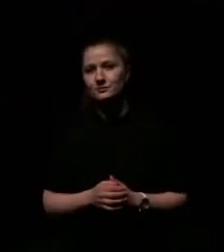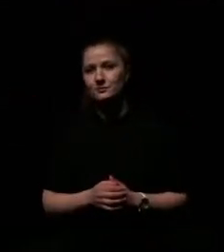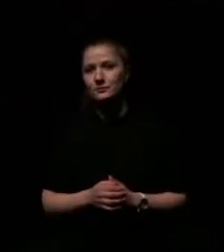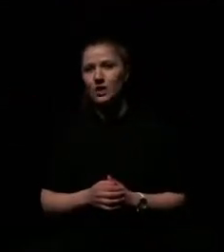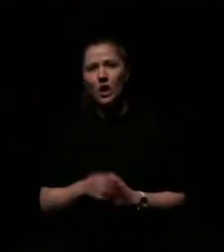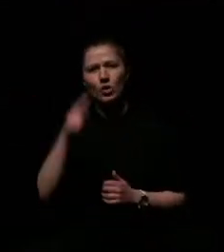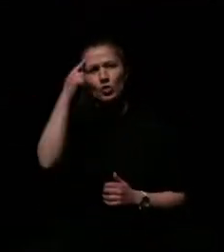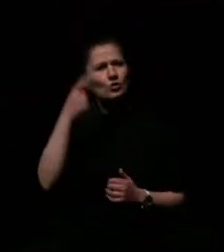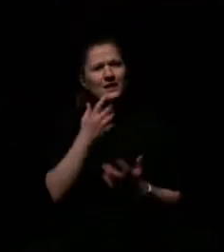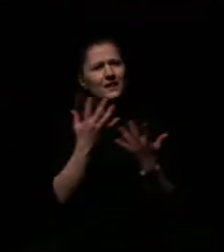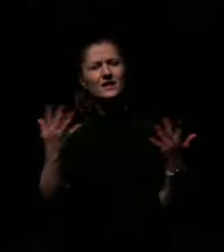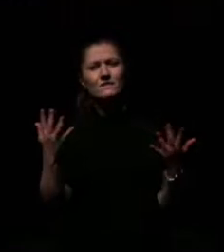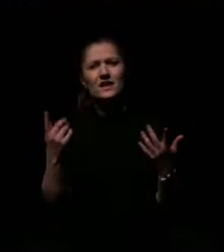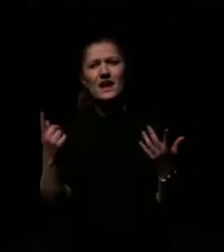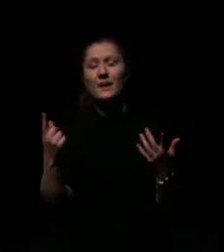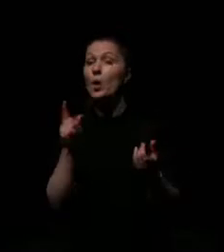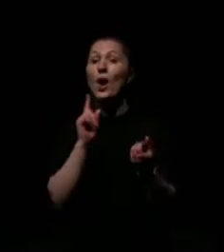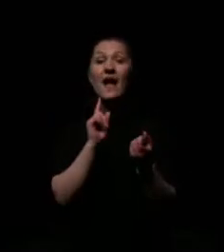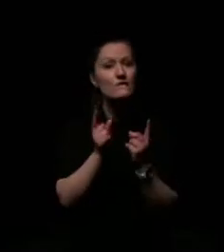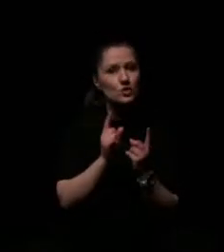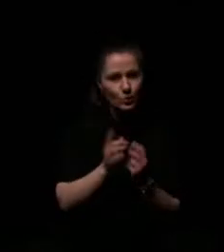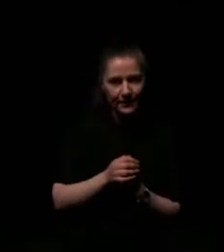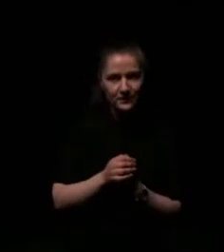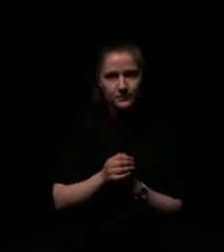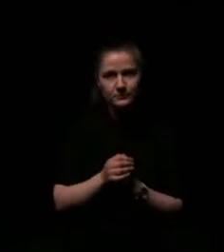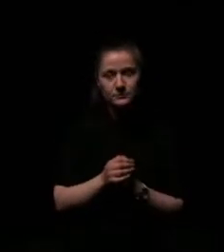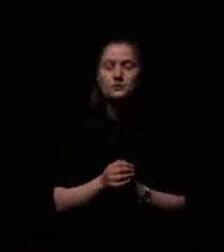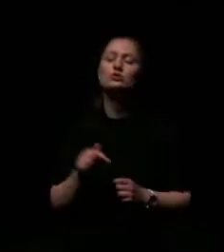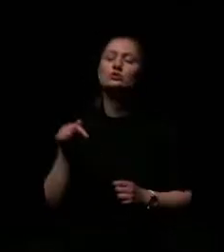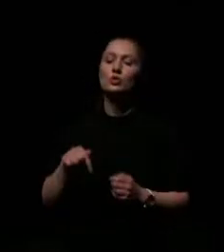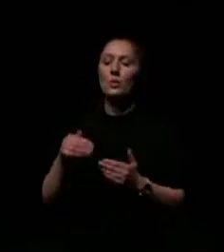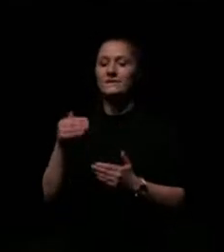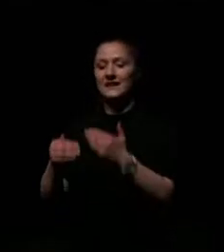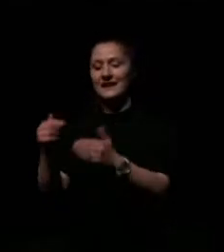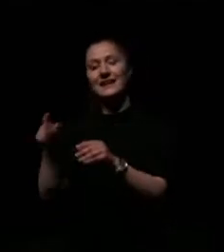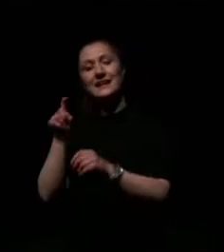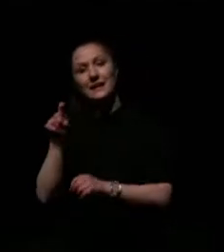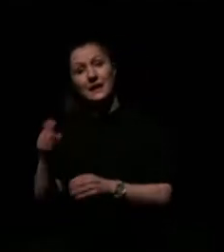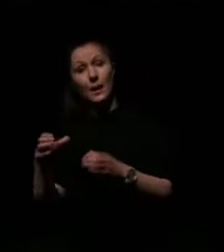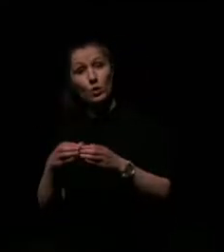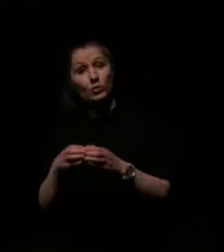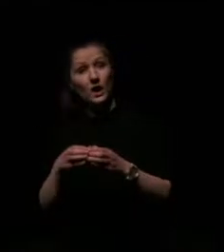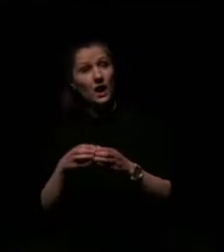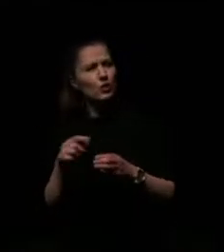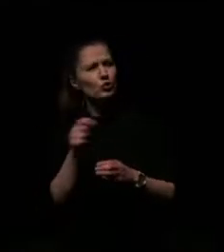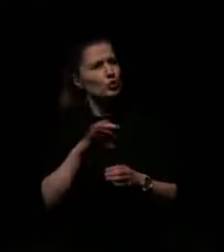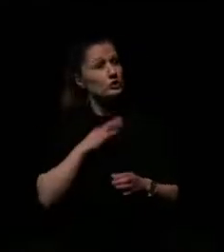til det flere på eventuelt. Vi går med da videre til kritikk av møtet. Det her noen ytringer?